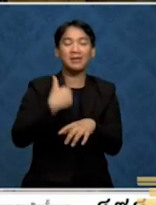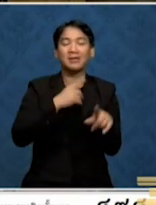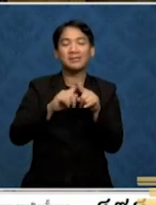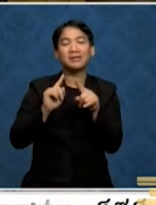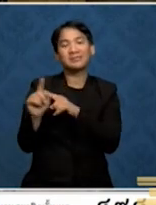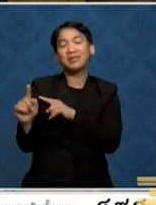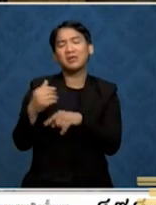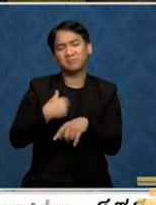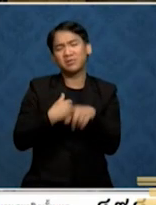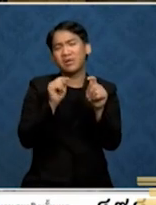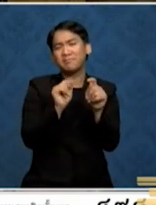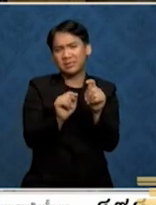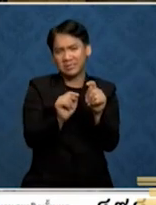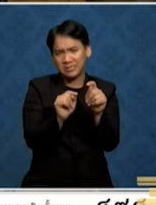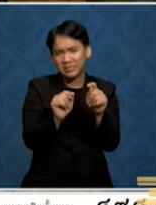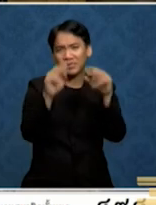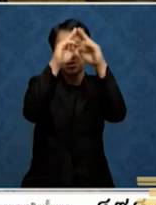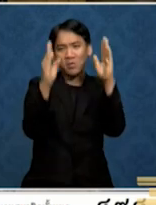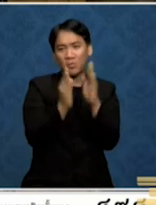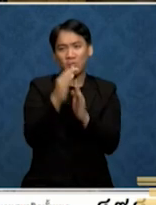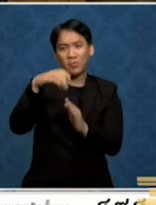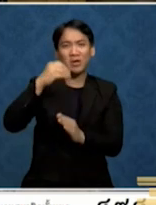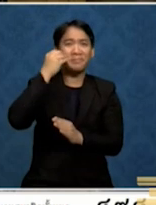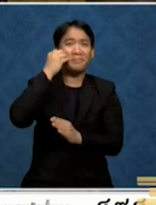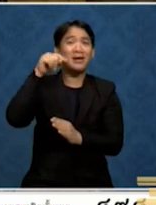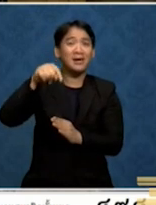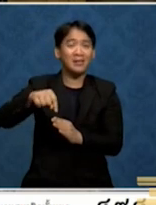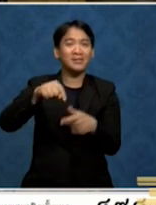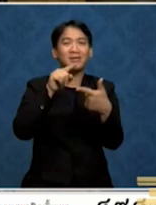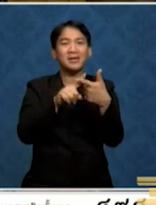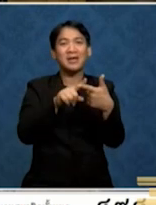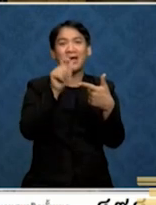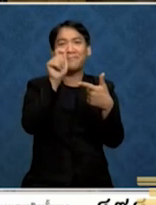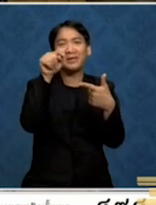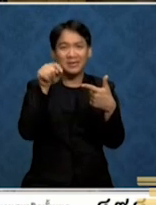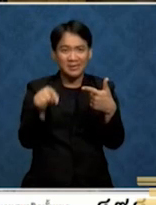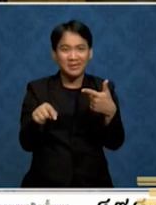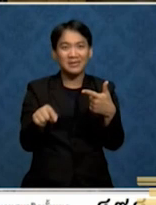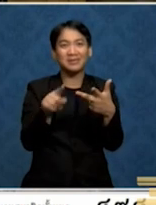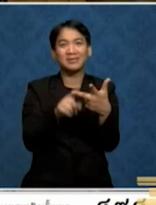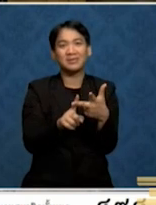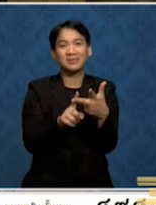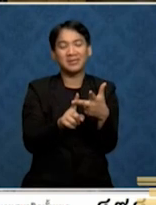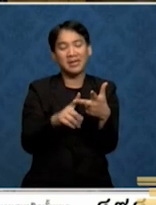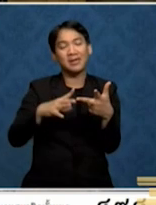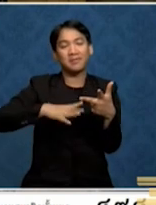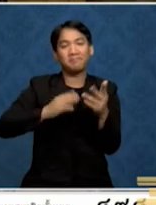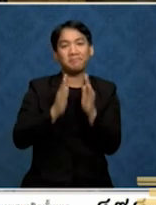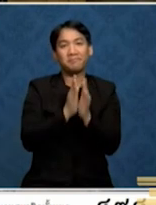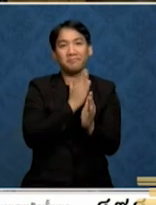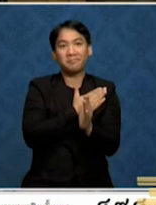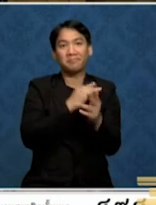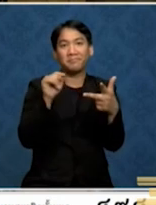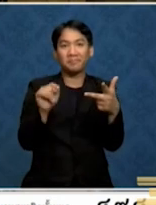เขตพื้นที่ตำบลตะตุมเช่นวัดบ้านปวงตึกเขตอำเภอบัวเชษฐ์เช่นที่พักสงฆ์บ้านประเดียกที่พักสงฆ์ถ้ำผาไ